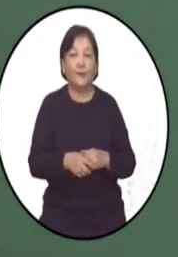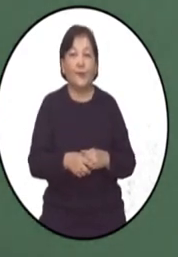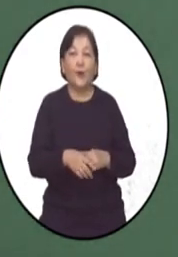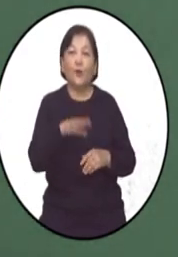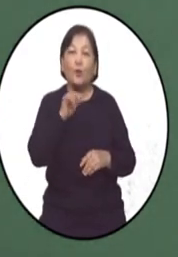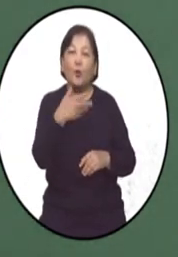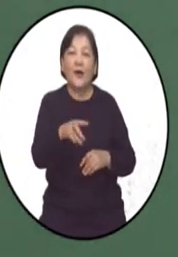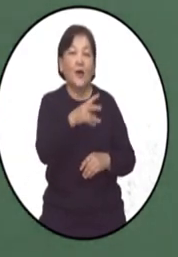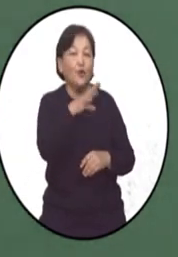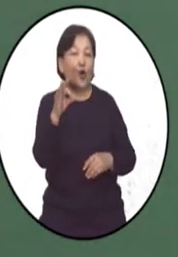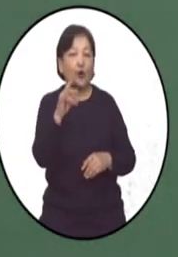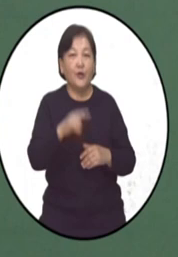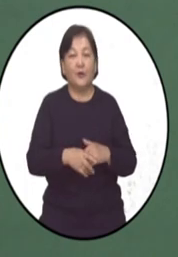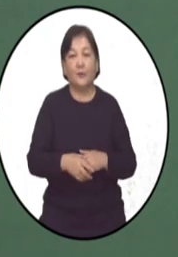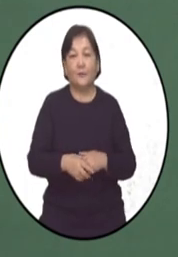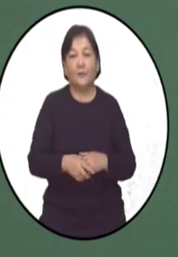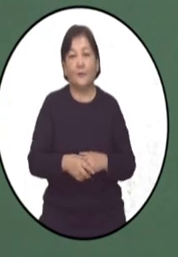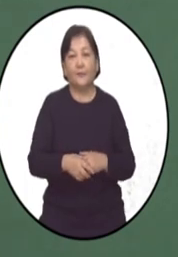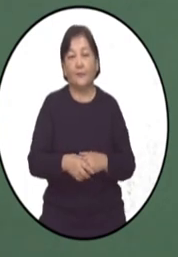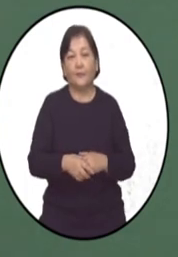тухайн тооны